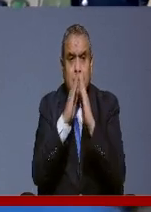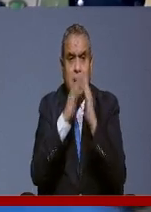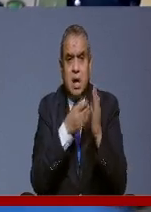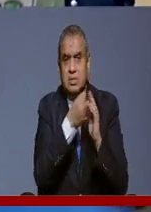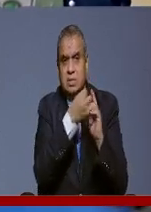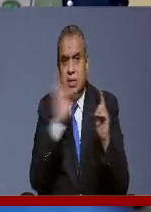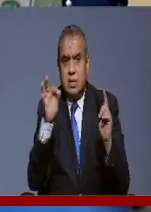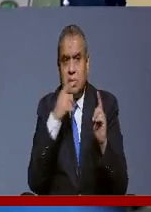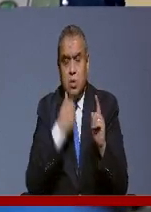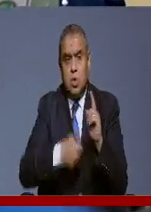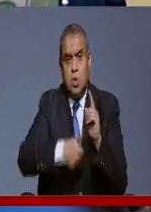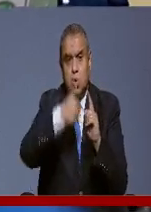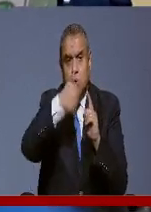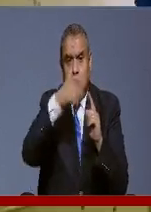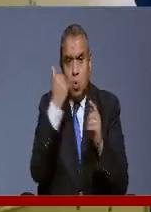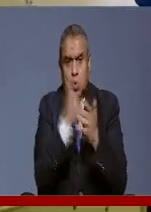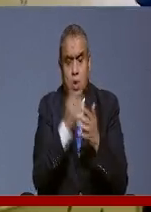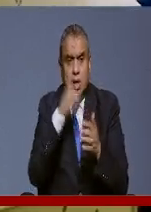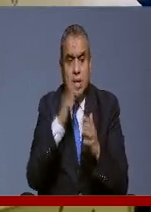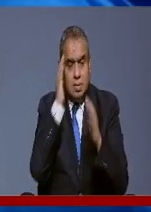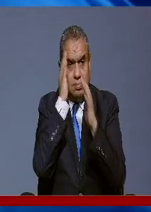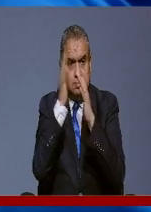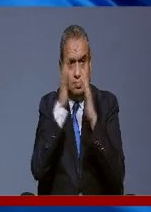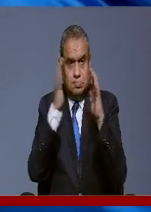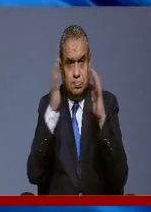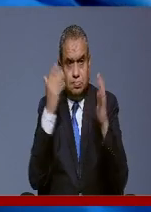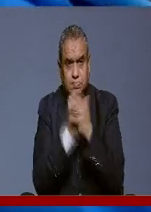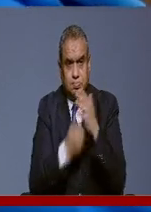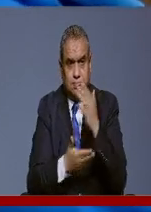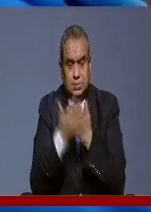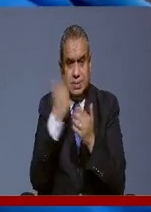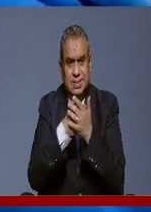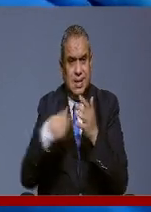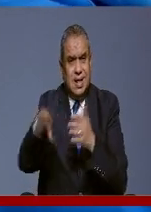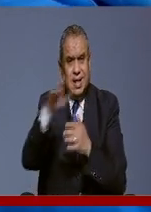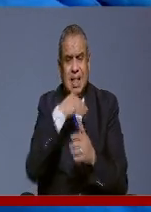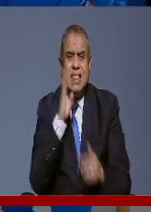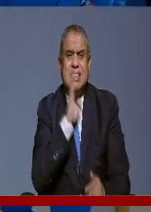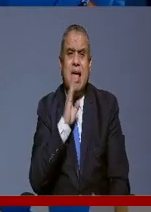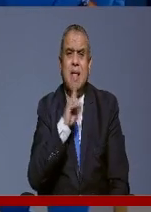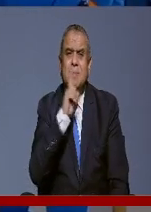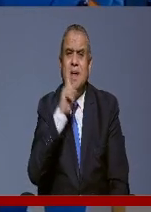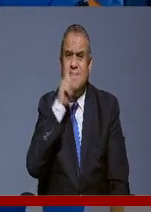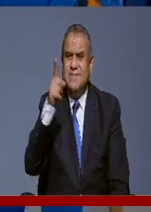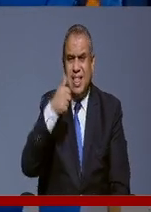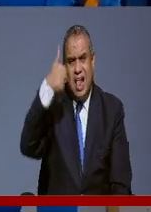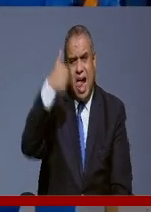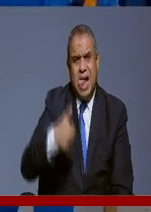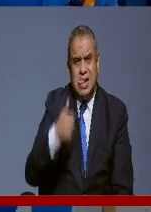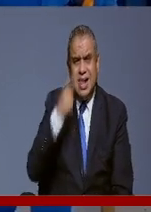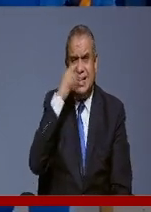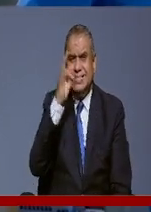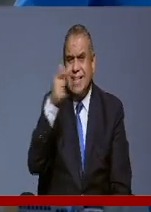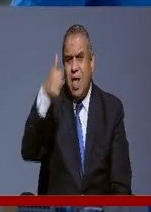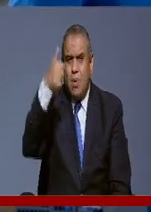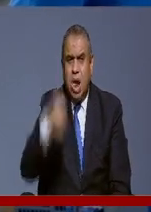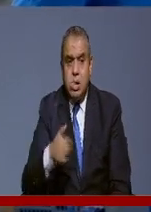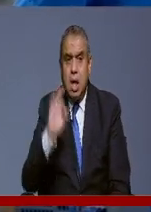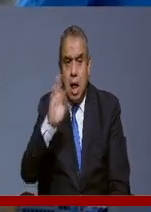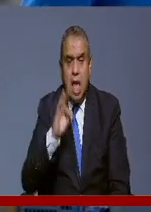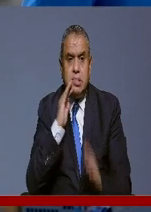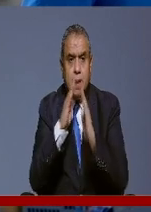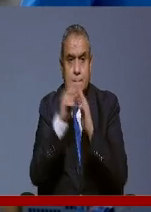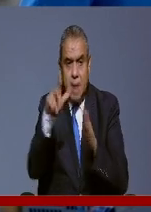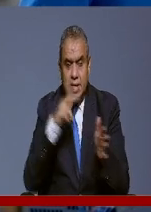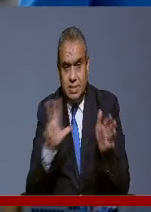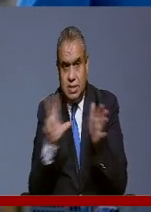وكان الاهم هو التوعيه وتغيير الصوره الذهنيه للتعليم الفني وان كل مصري يبقى عارف ان من هنا